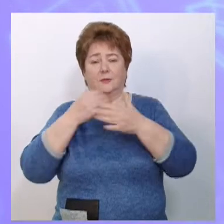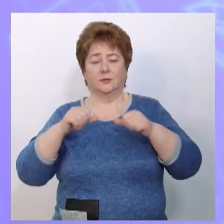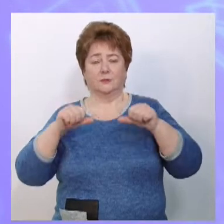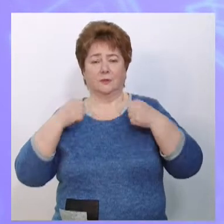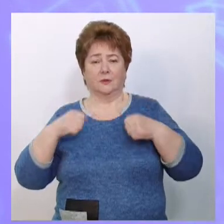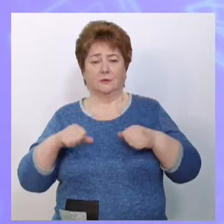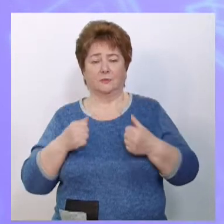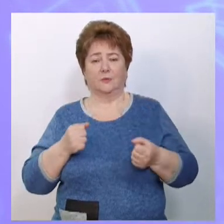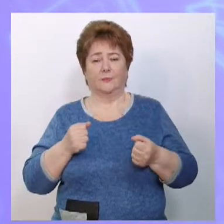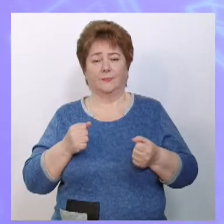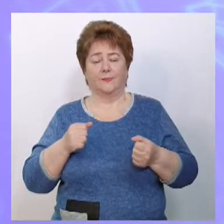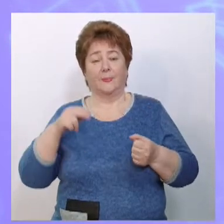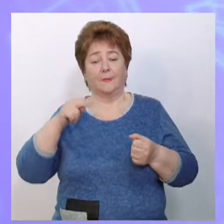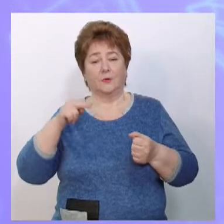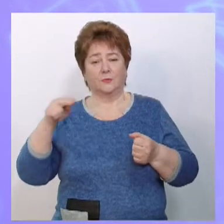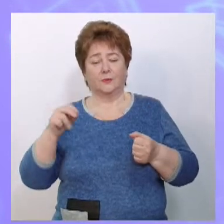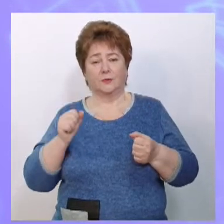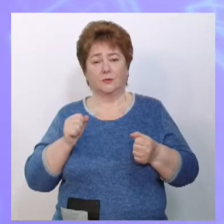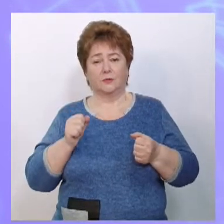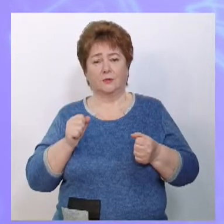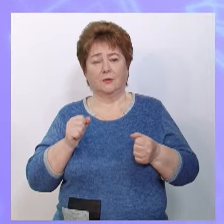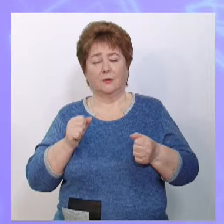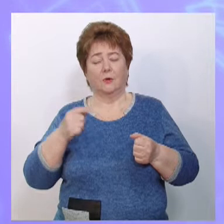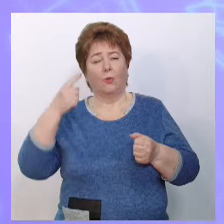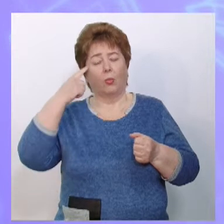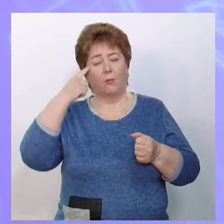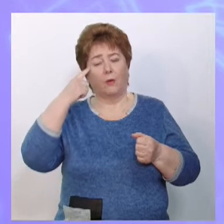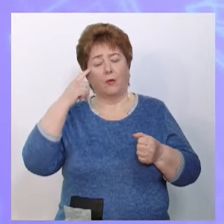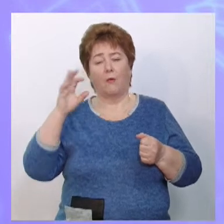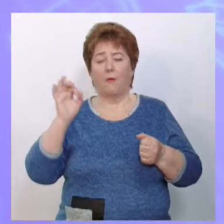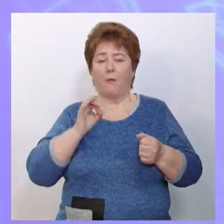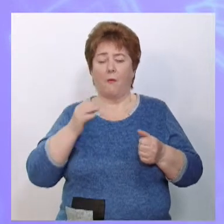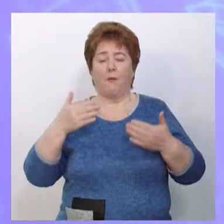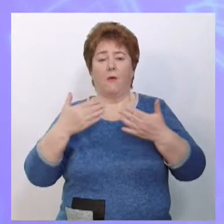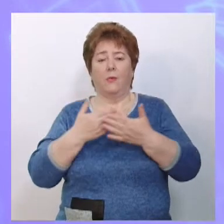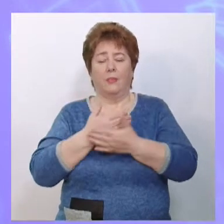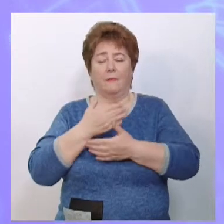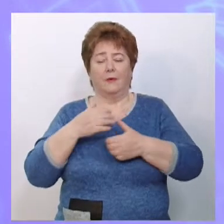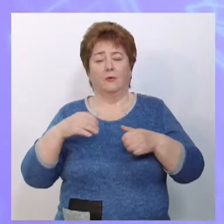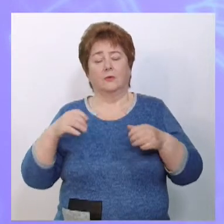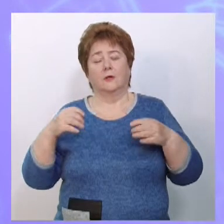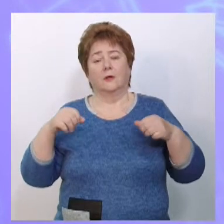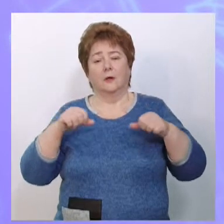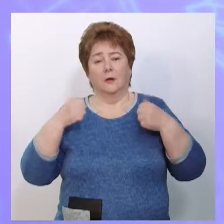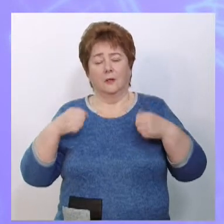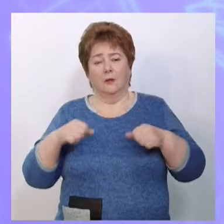костюмами. Предложный падеж. Думаю о новогодних